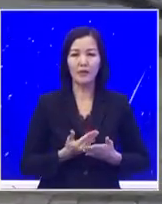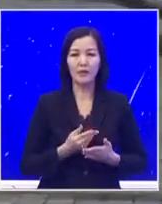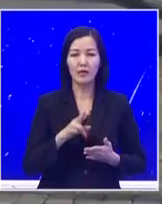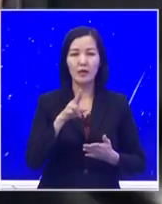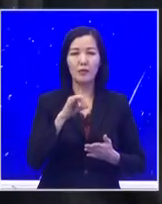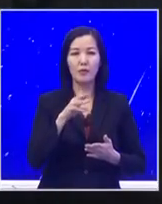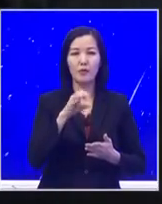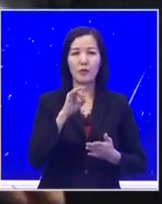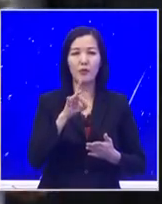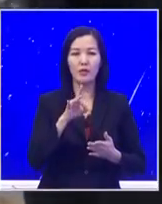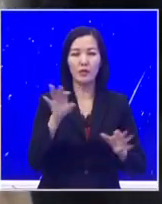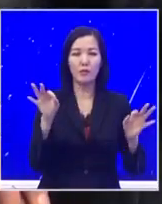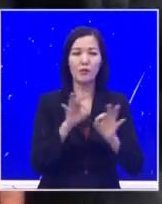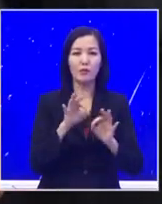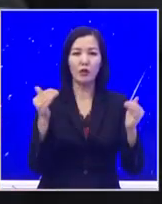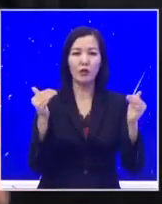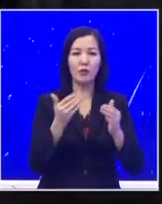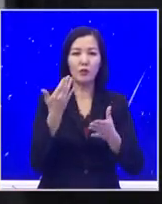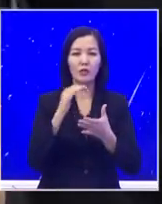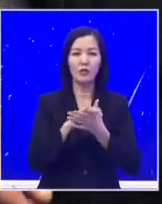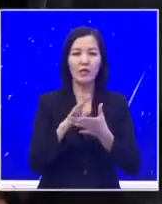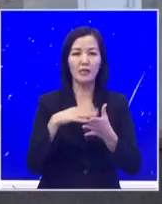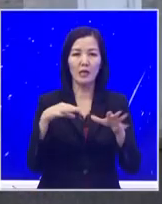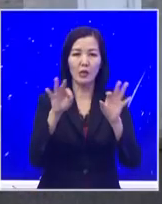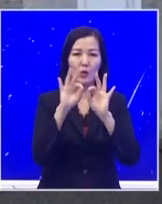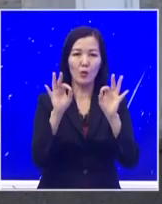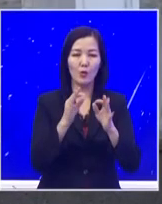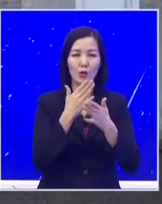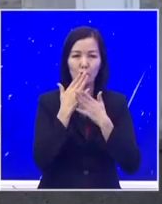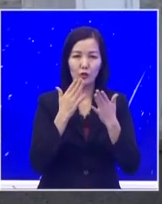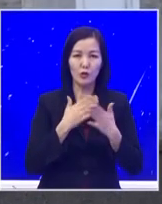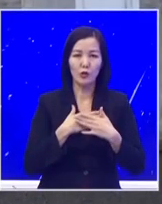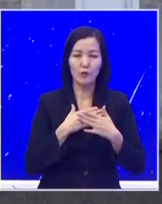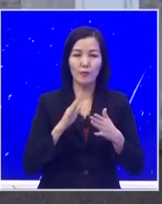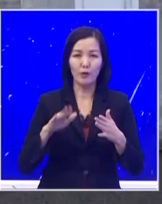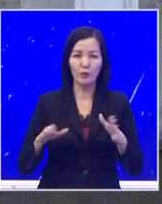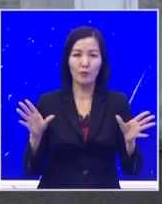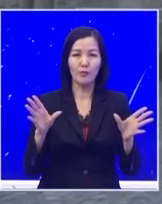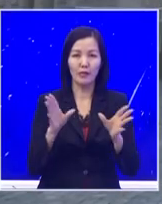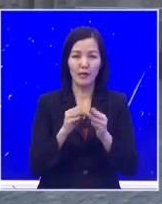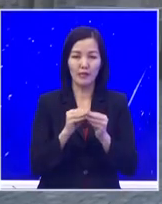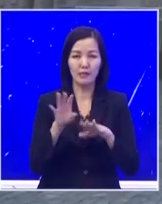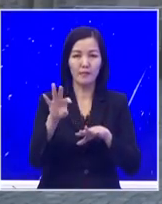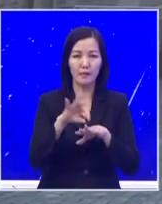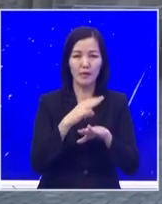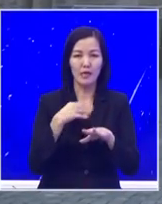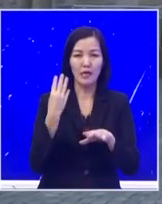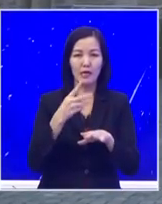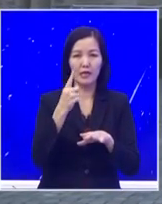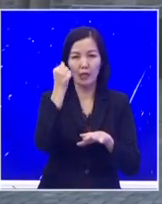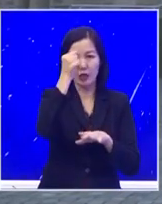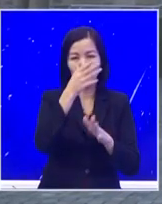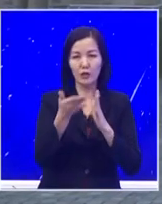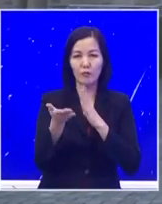Чайковский атындағы музыкалық колледжде танысыпты. Өнерге махаббат, өмірлік махаббат қауласты. 42 жыл бұрын Талдықорғанға